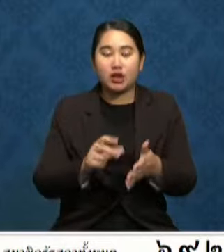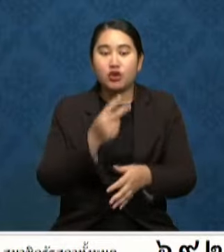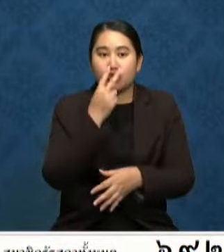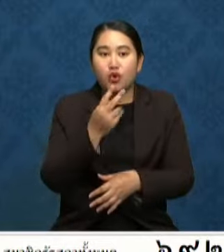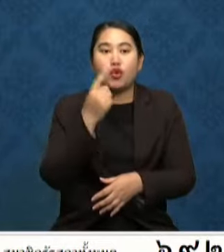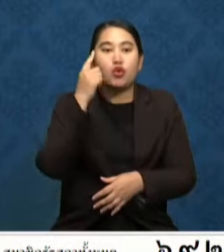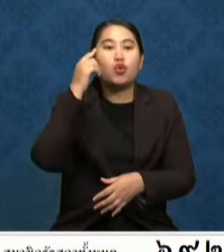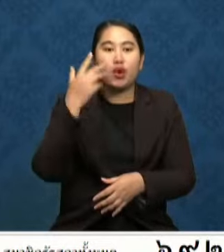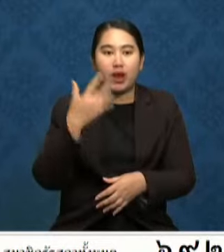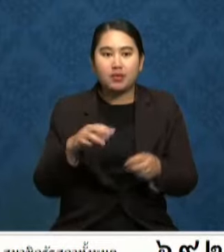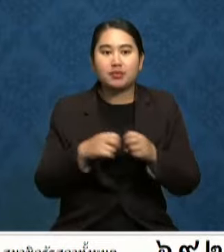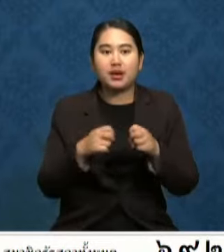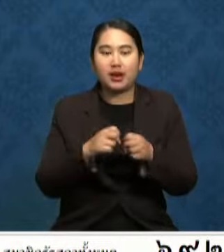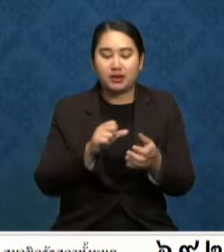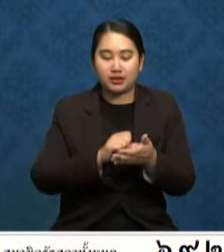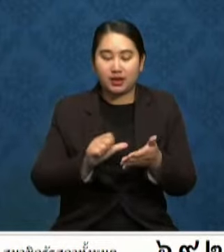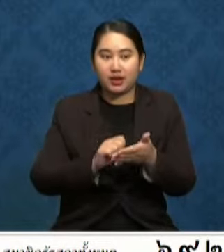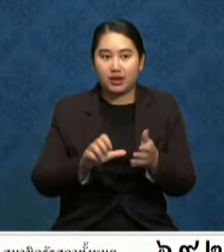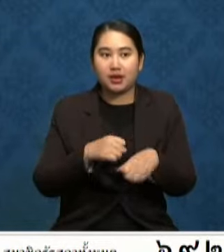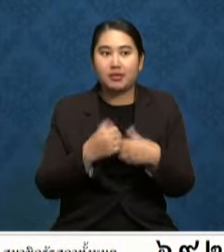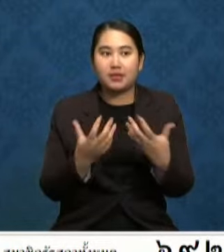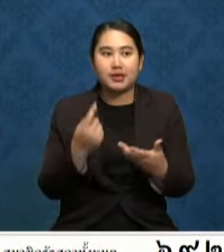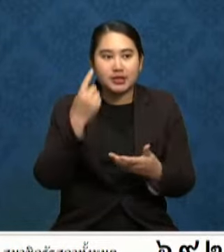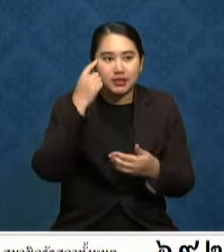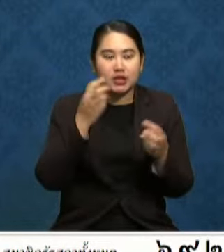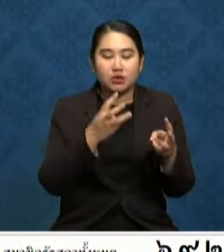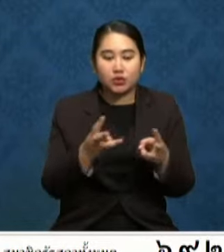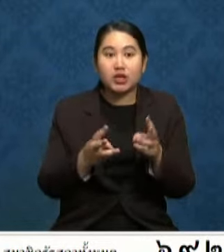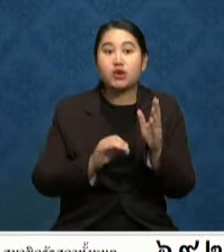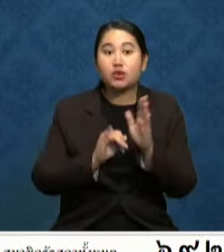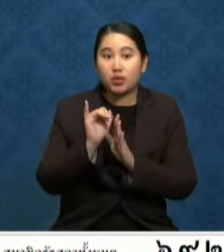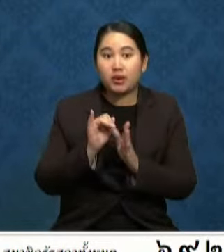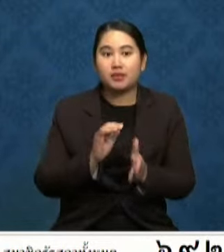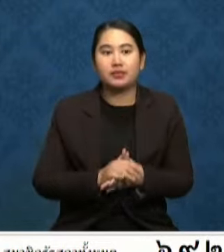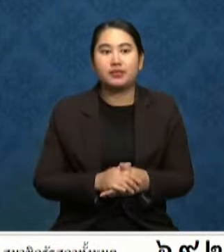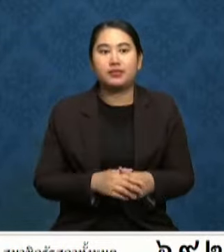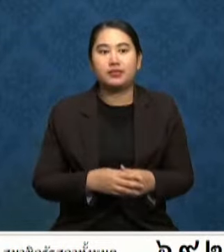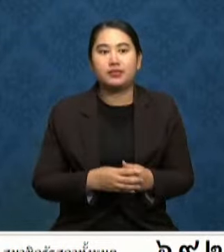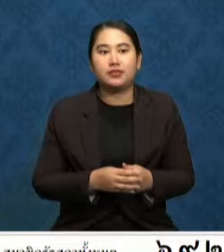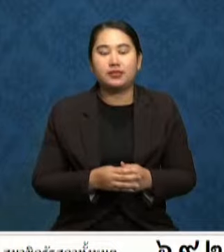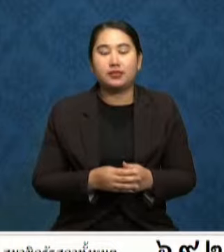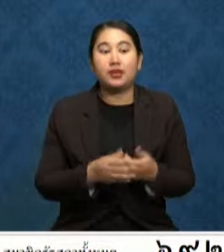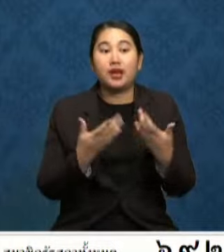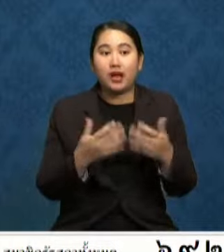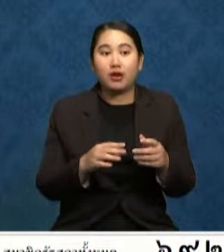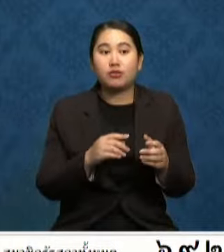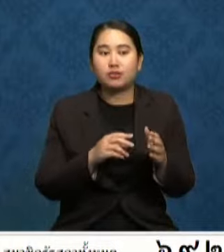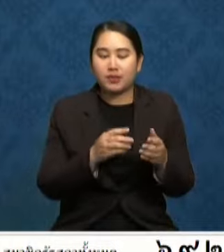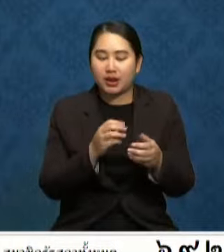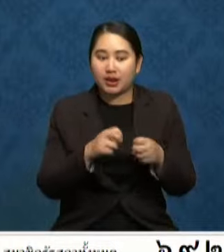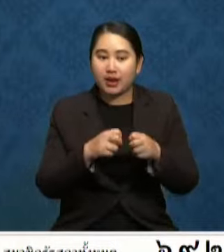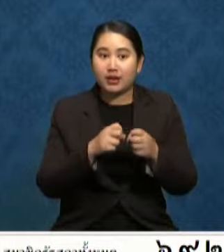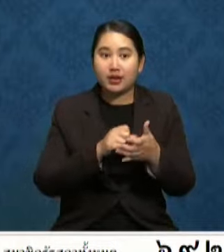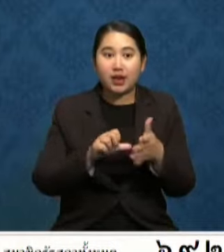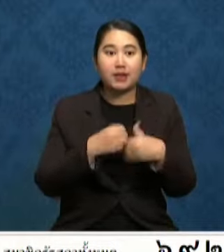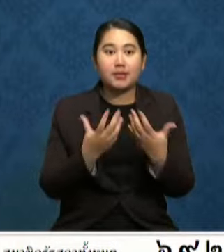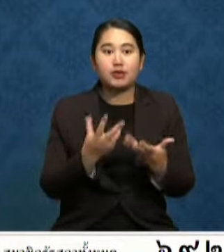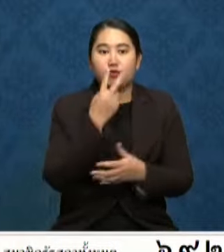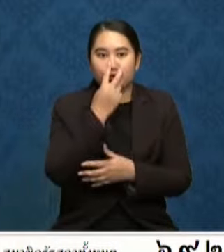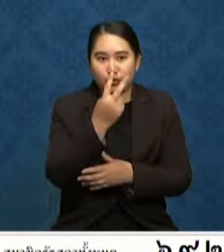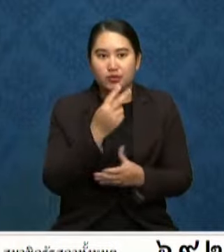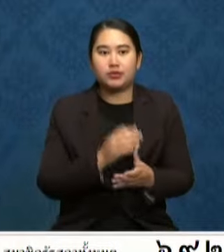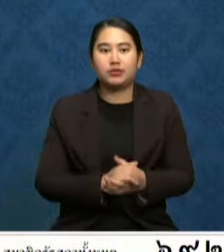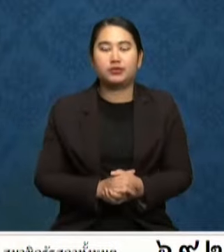ารู้ปัญหาแล้นี่ เอาละ คุณมาหาวิธีแ้ถูกไหมดี โจทยตาย้วนี่แก้โจทยได้ไมาดู